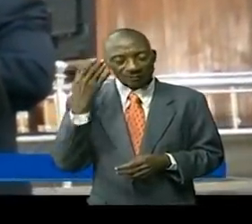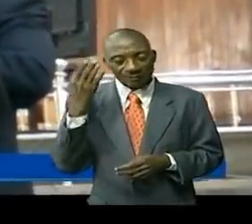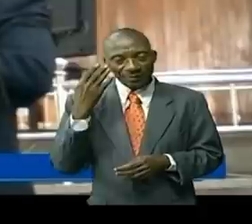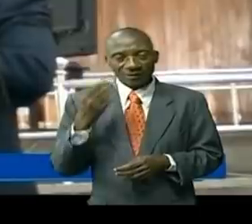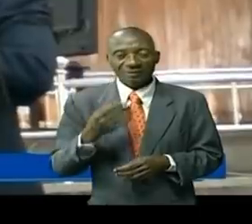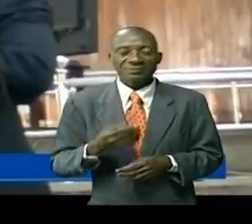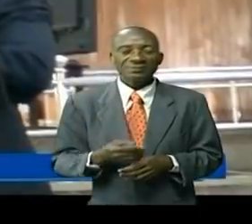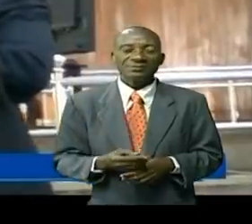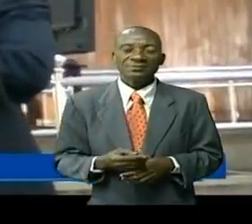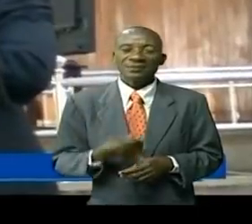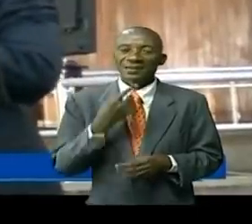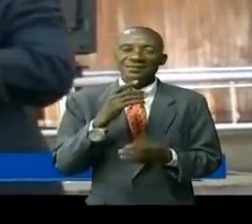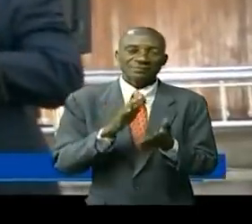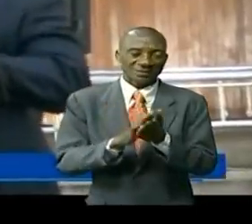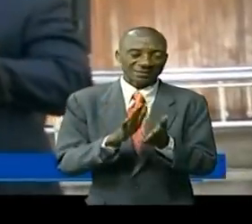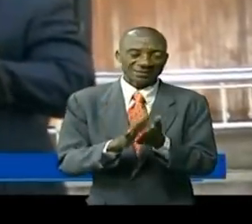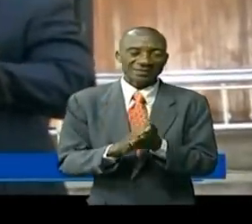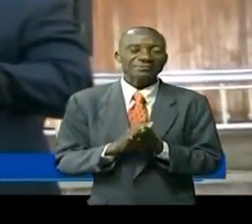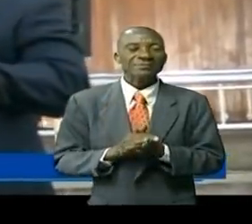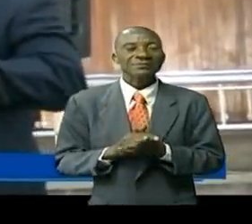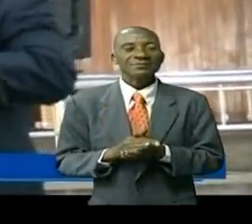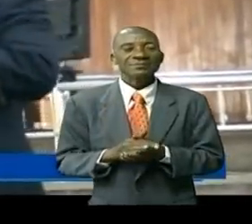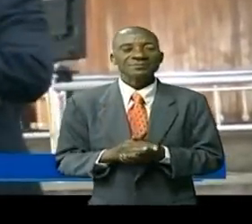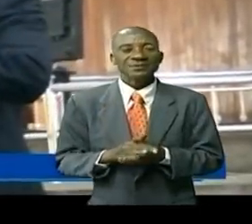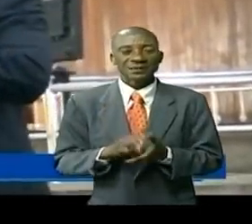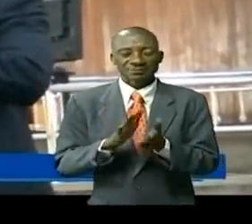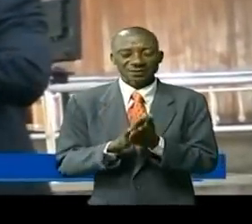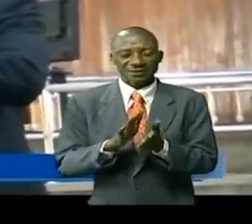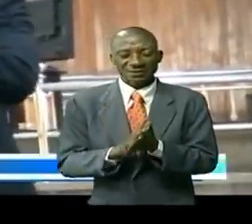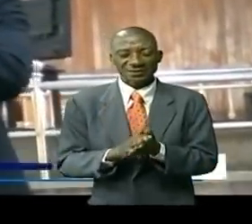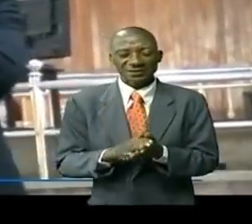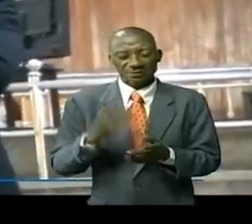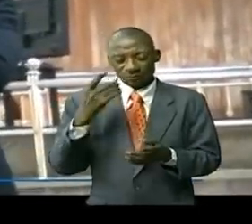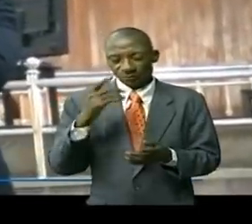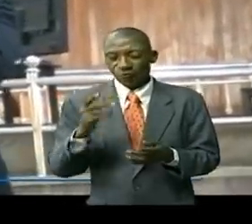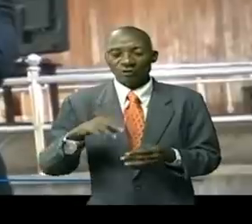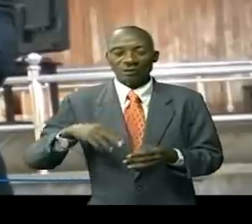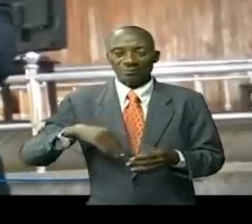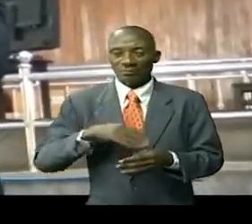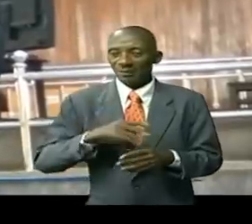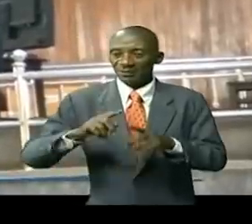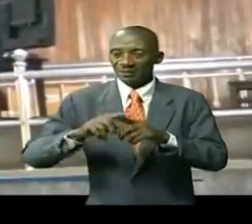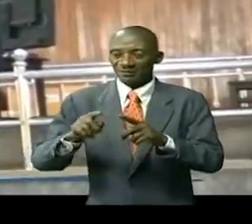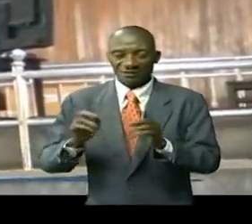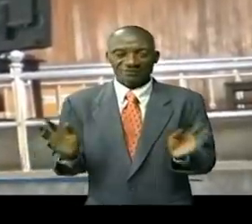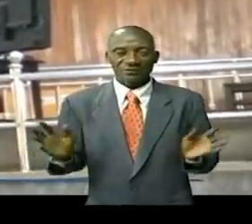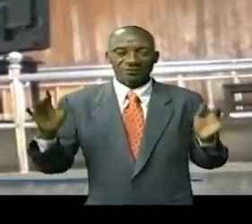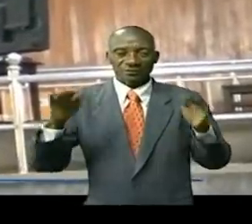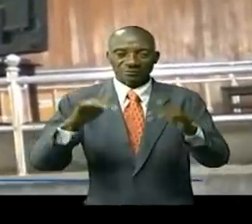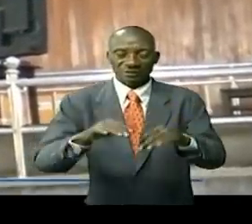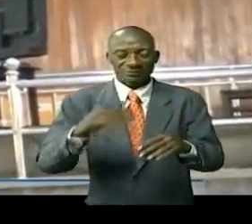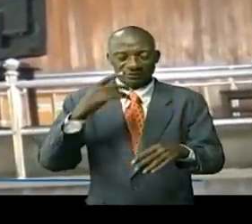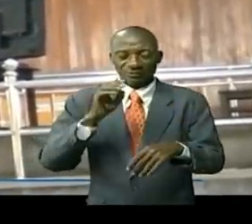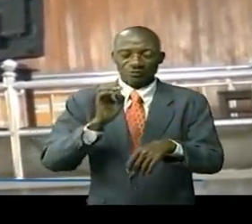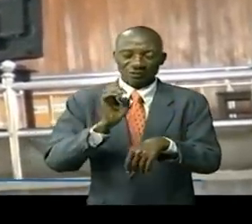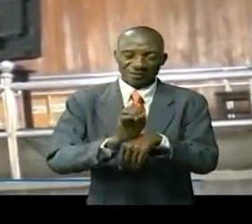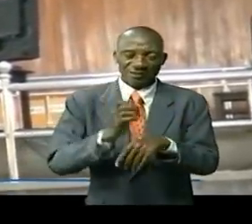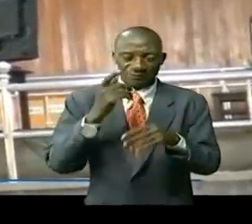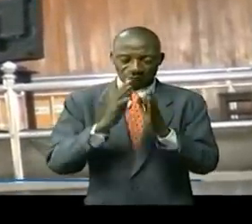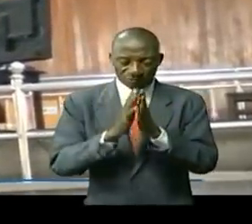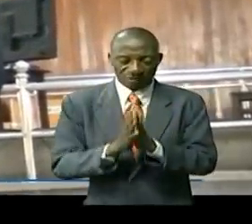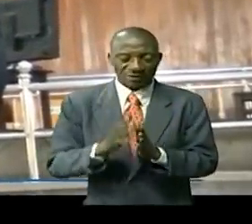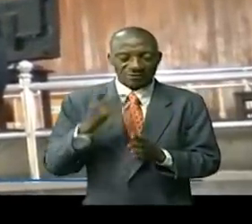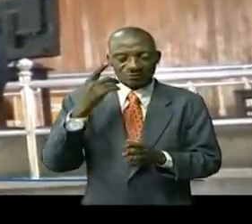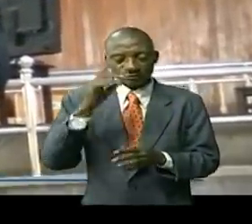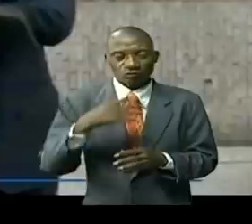des choses. On ne peut pas se faire des illusions. La vie a une fête sur terre. Et à 100 ans, c'est une vie vraiment bien